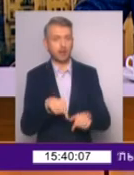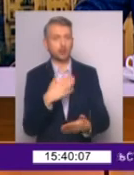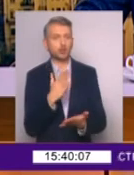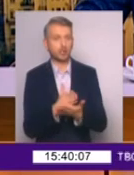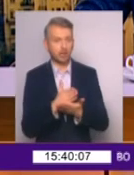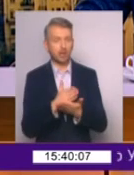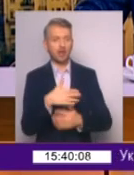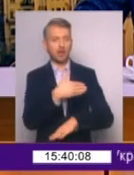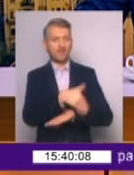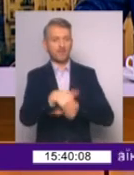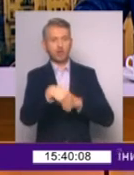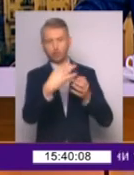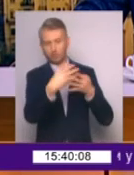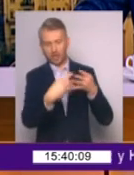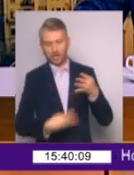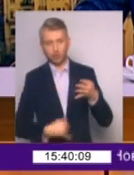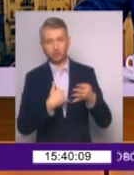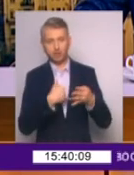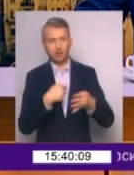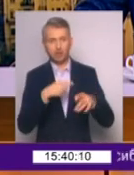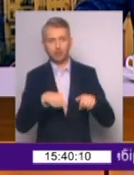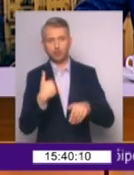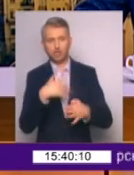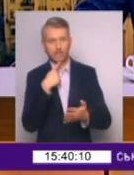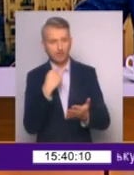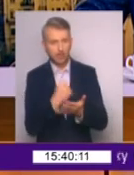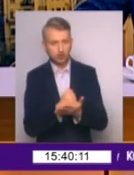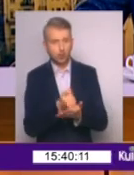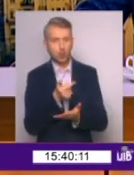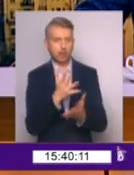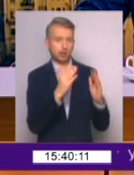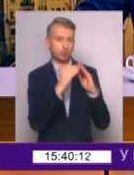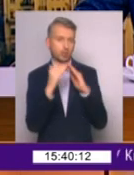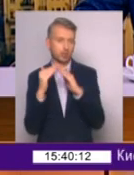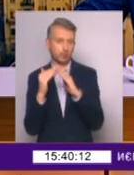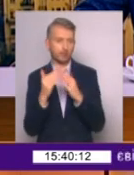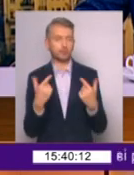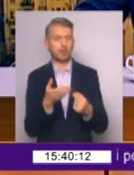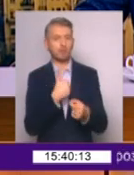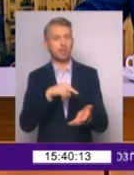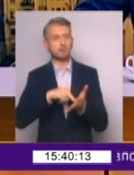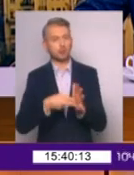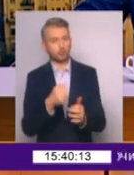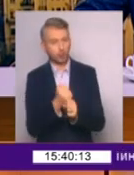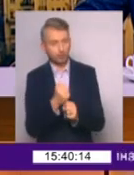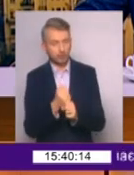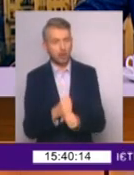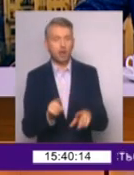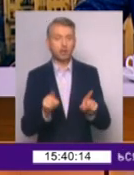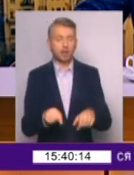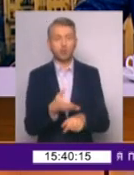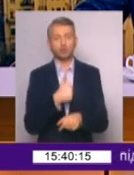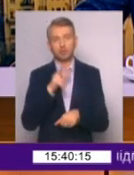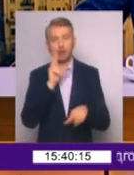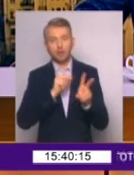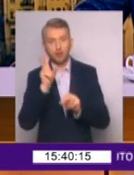в адресному переліку, також ми вже затверджено декілька будинків, де ми плануємо робити, і також ми